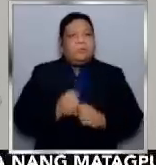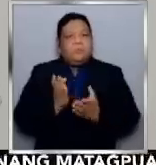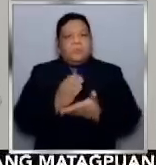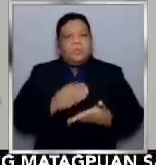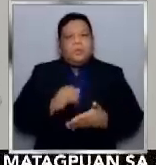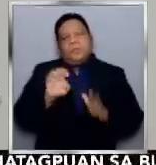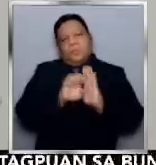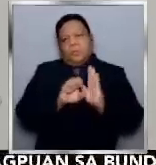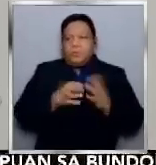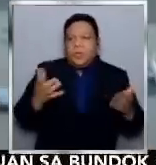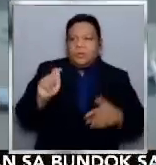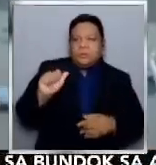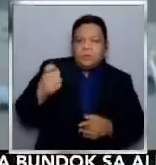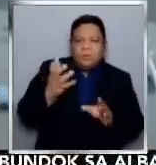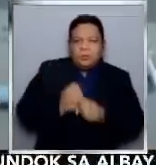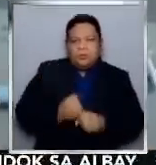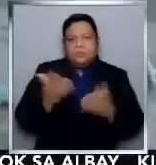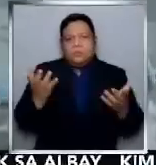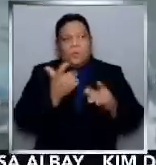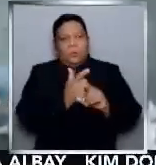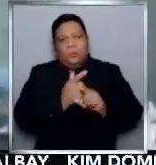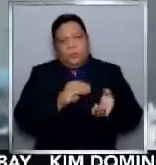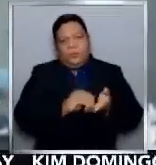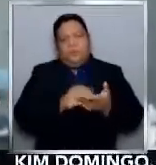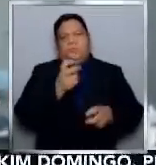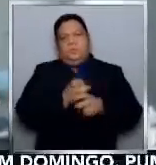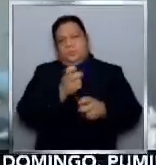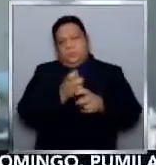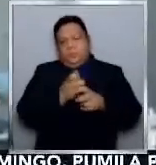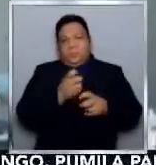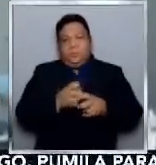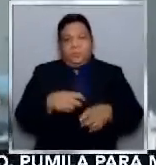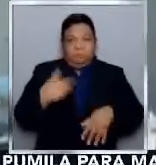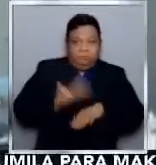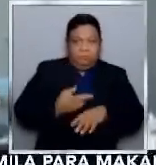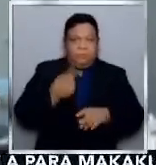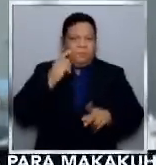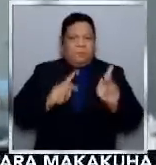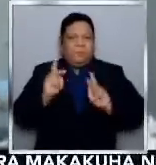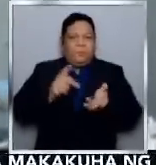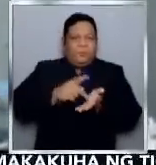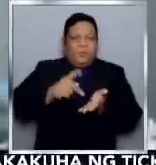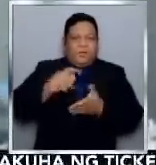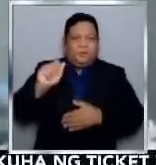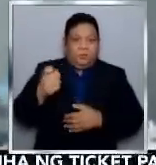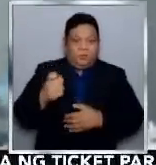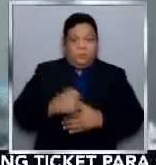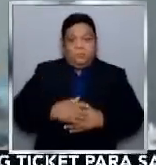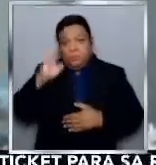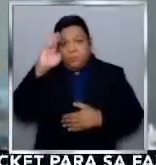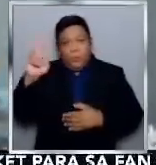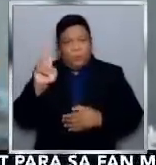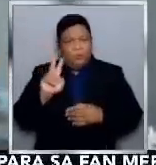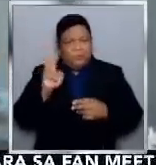o utang. Magiging pabigat daw yan sa mga nagbabayad ng buwis. Kabilang din sa dahilan ni Pangulong Marcos ay ang kawalan